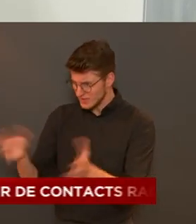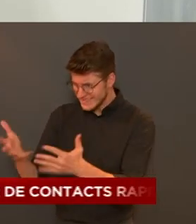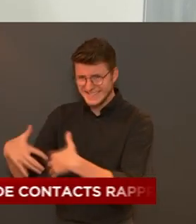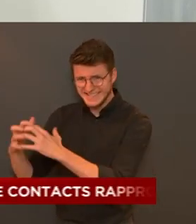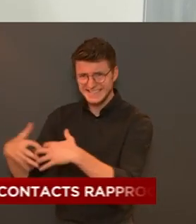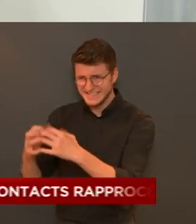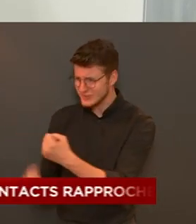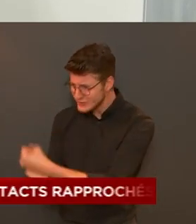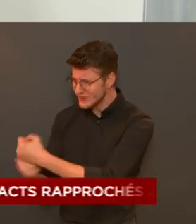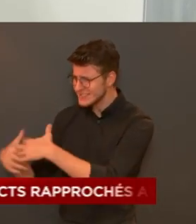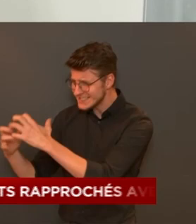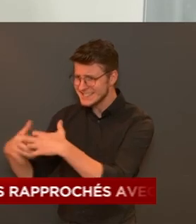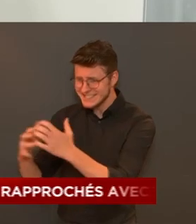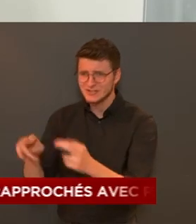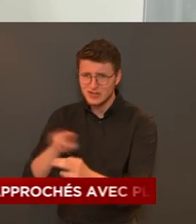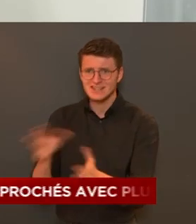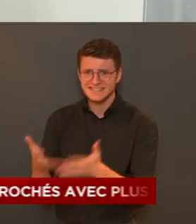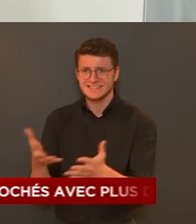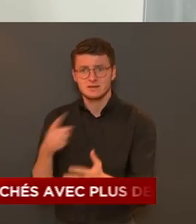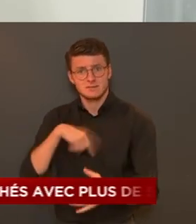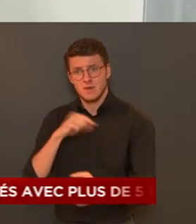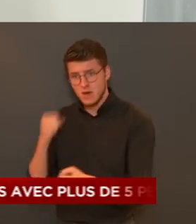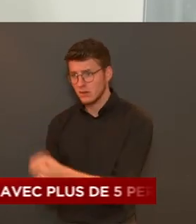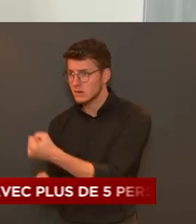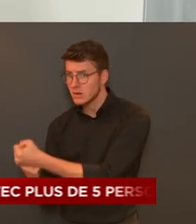relance. Mais tout cela ne suffira pas